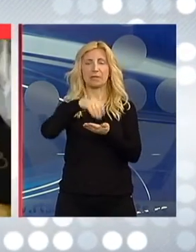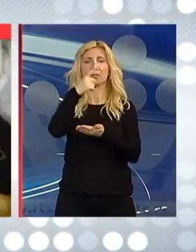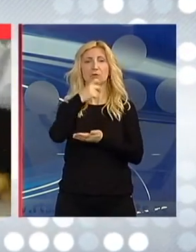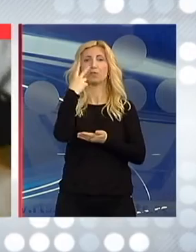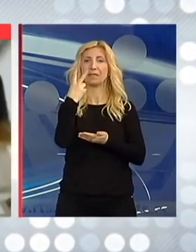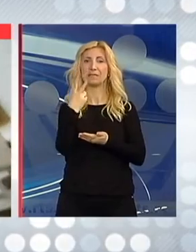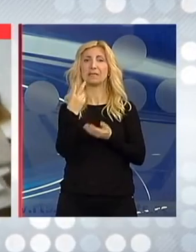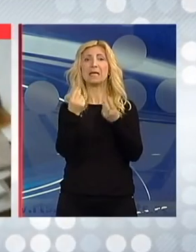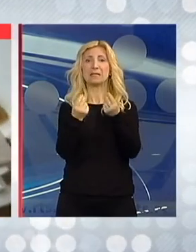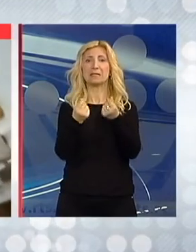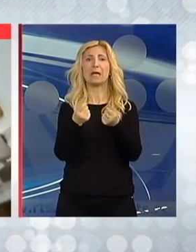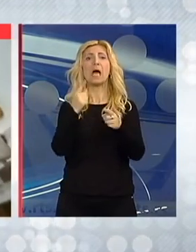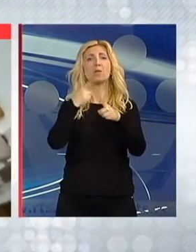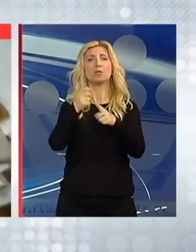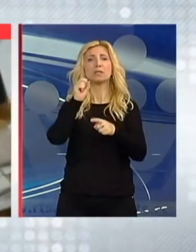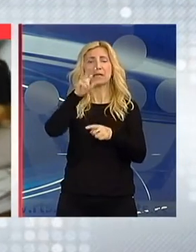234.120 dinara i